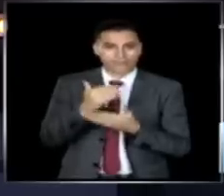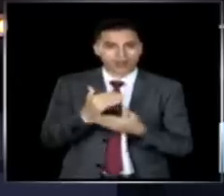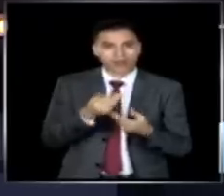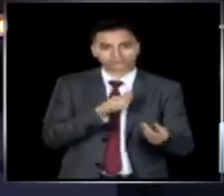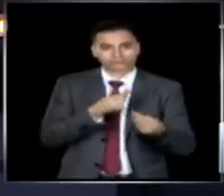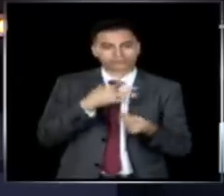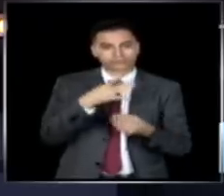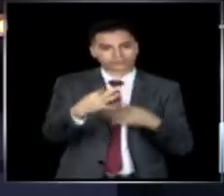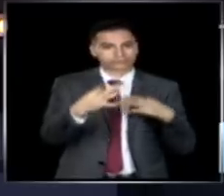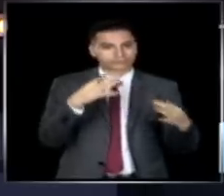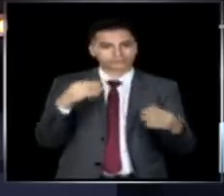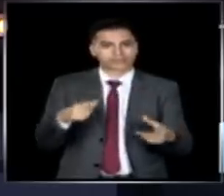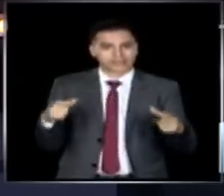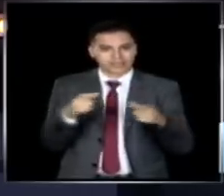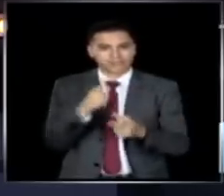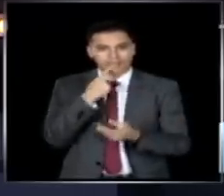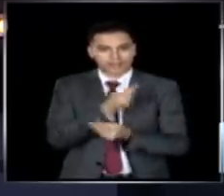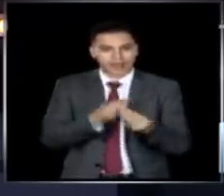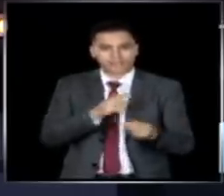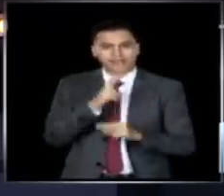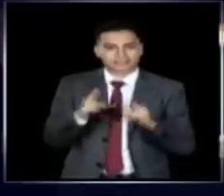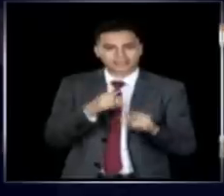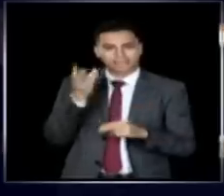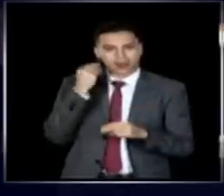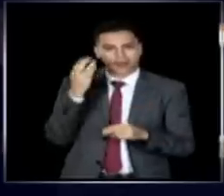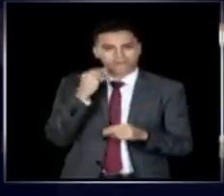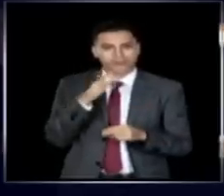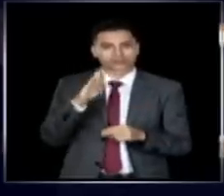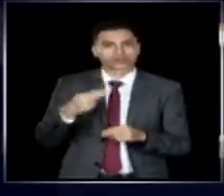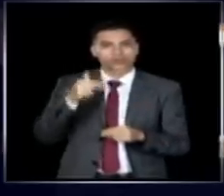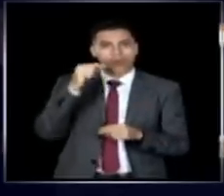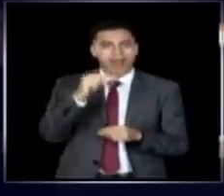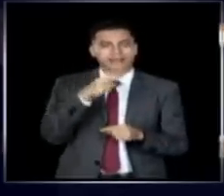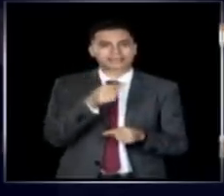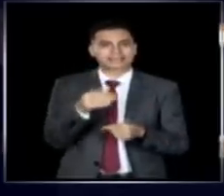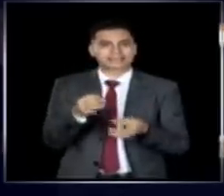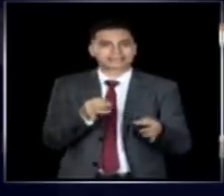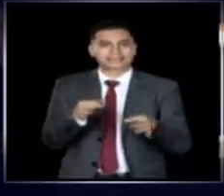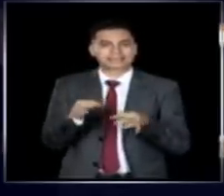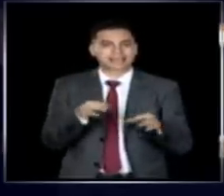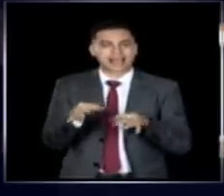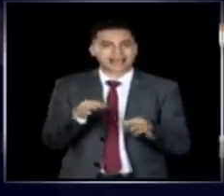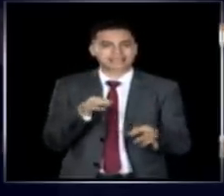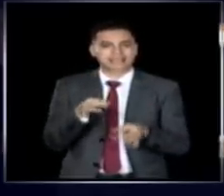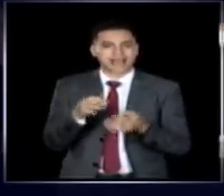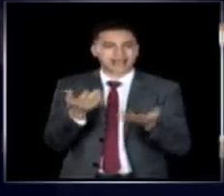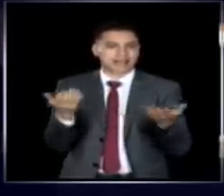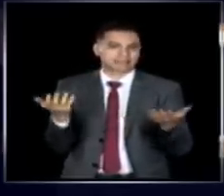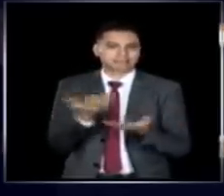مع بعض ونخرج في ميتينجز ونعمل أسئلة وكده. سعاد الرضا في السياسة واقتصاد، حسن